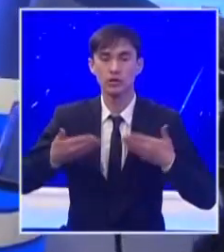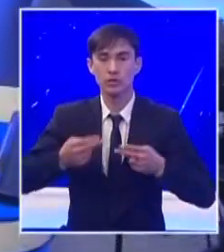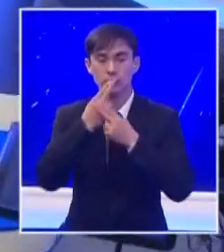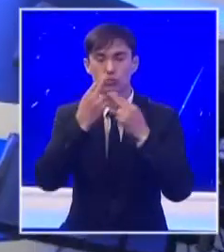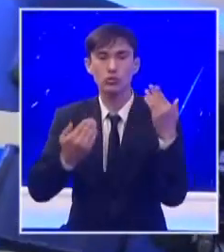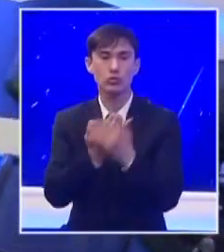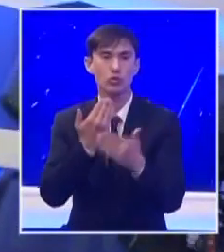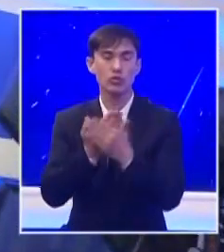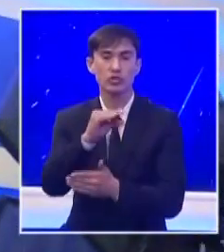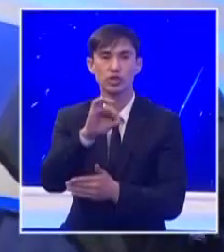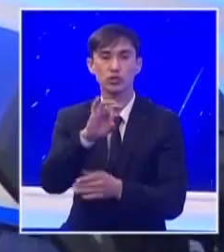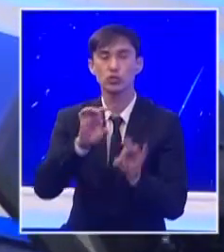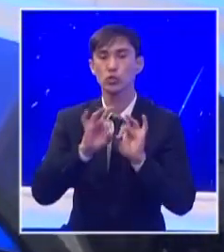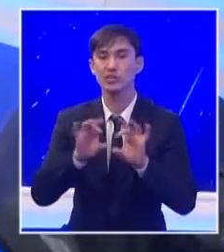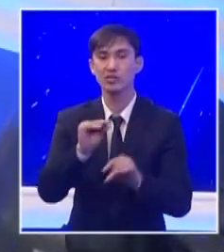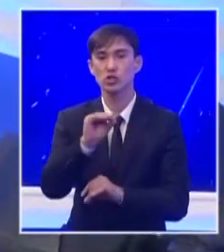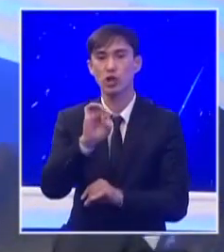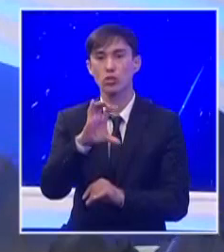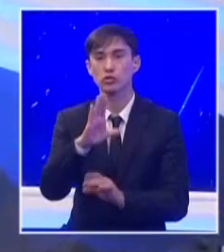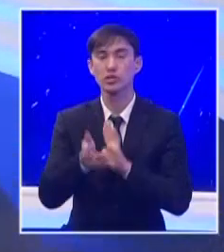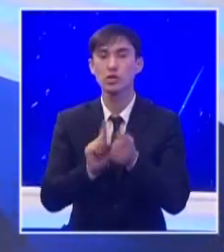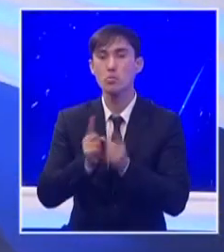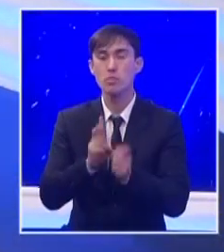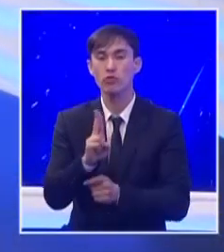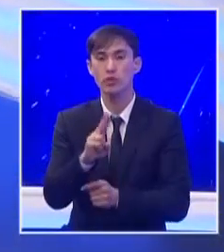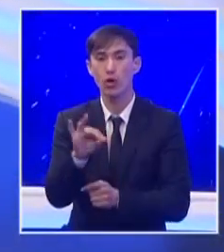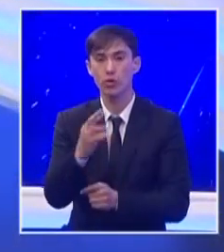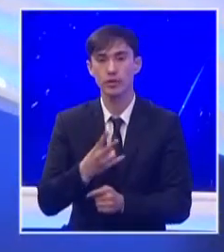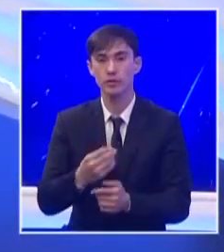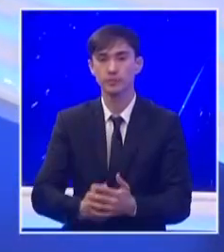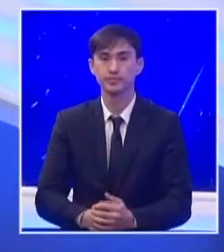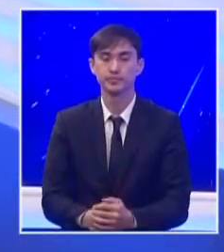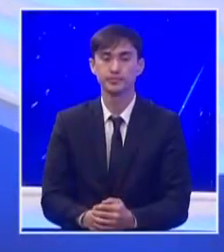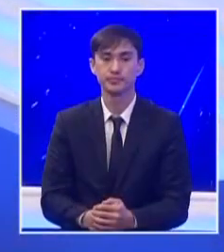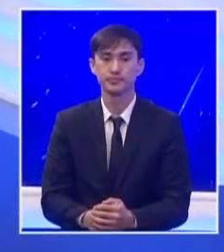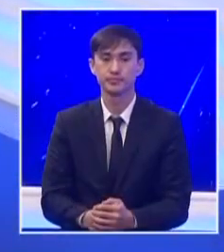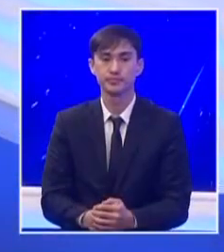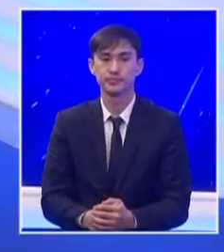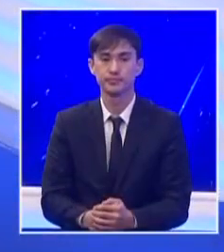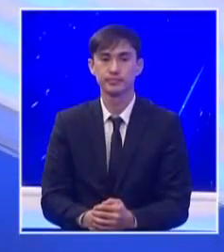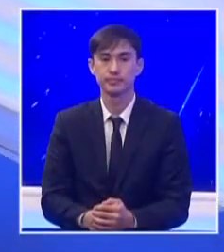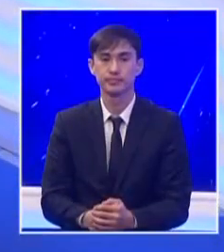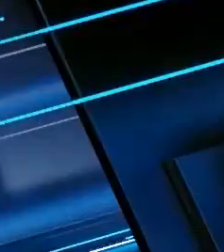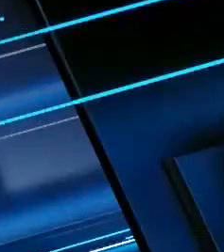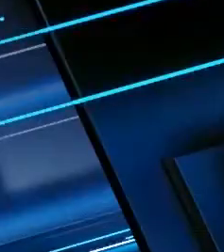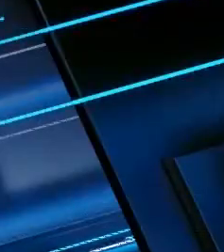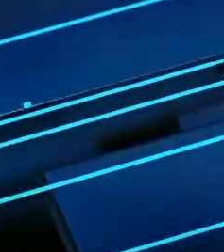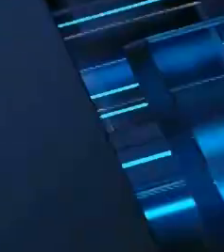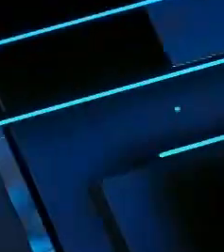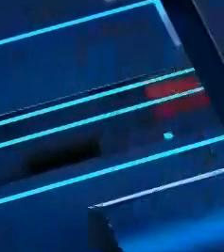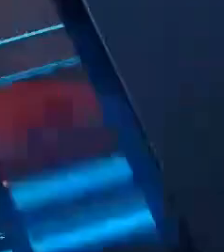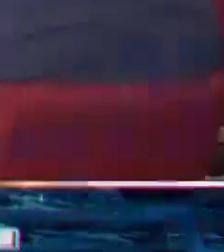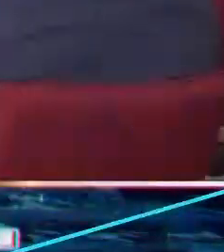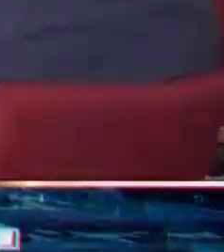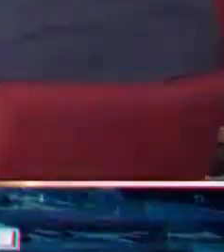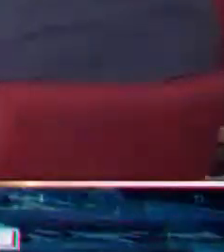Здравствуйте, в эфире телеканал «Ситуация новости», в студии Жандос Назарбаев, сурдоперевод Даурена Абдрасилова. И в начале выпуска коротко о главном.